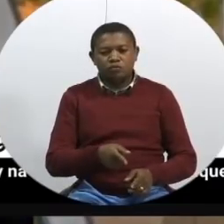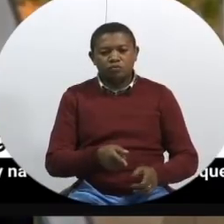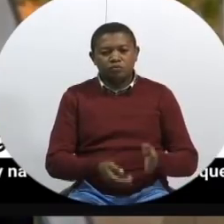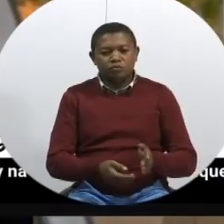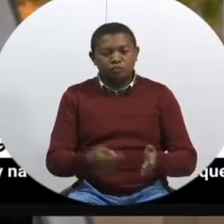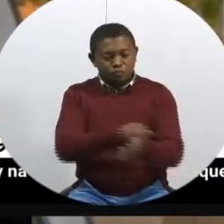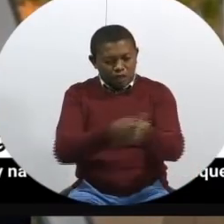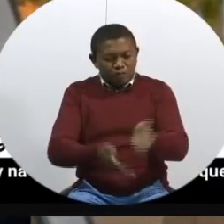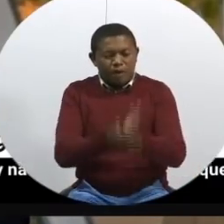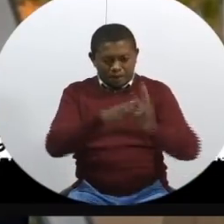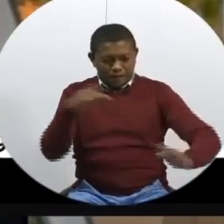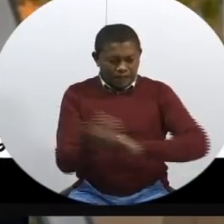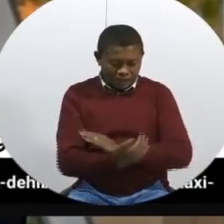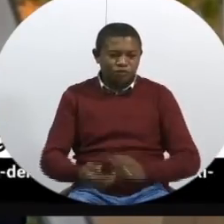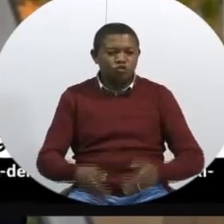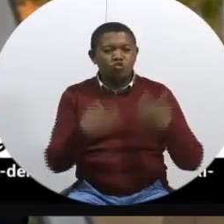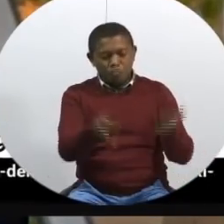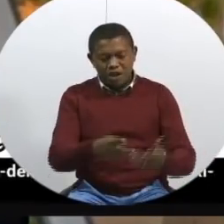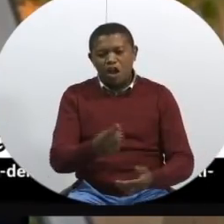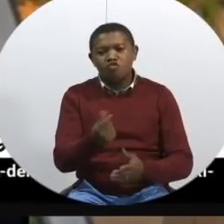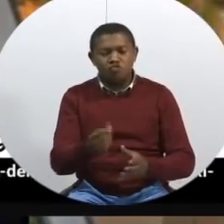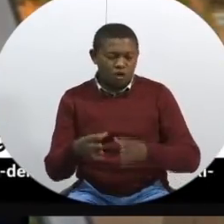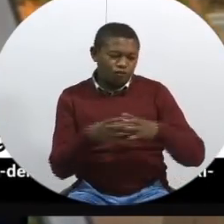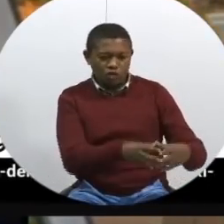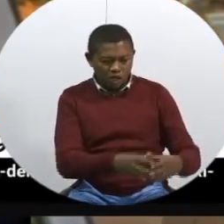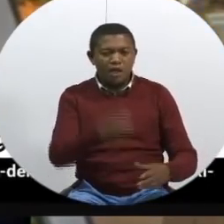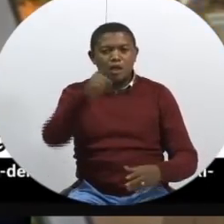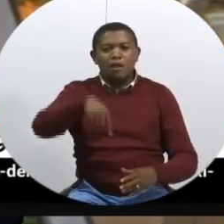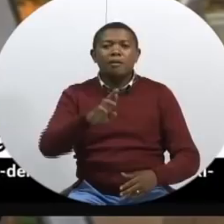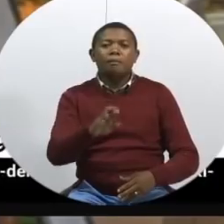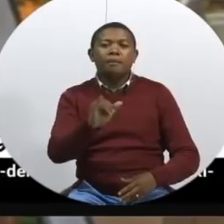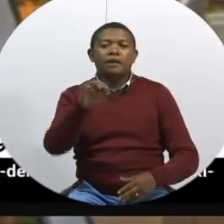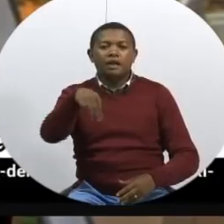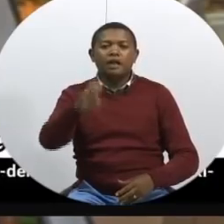rehetrarehetra dia omena prime de risque avokoa. Izany ny zavatra